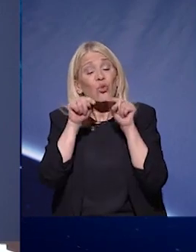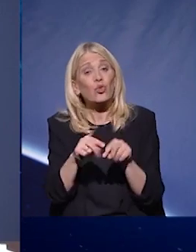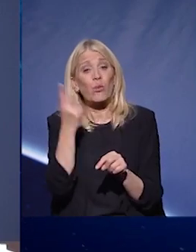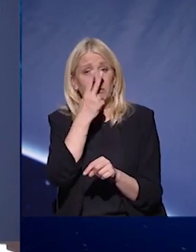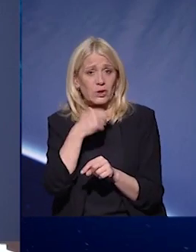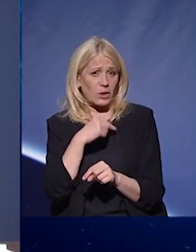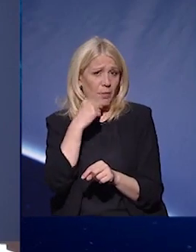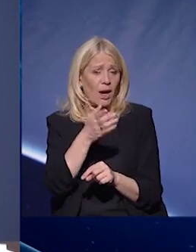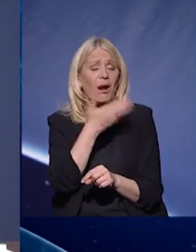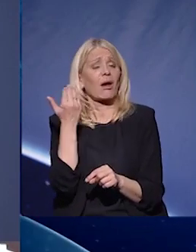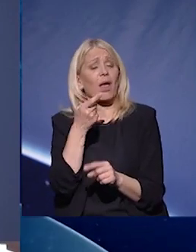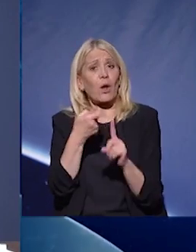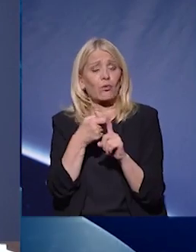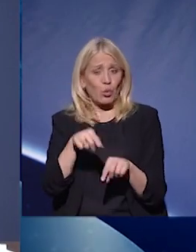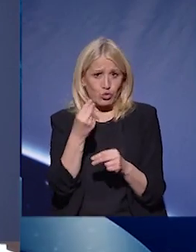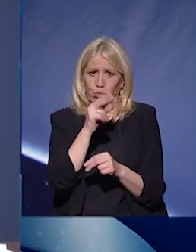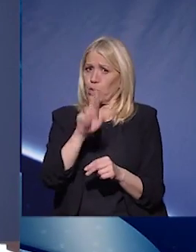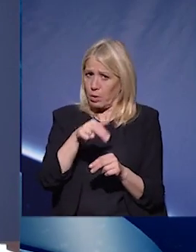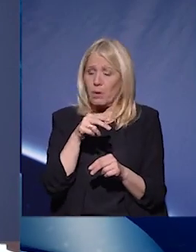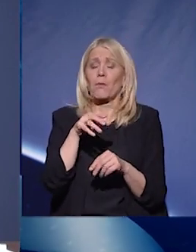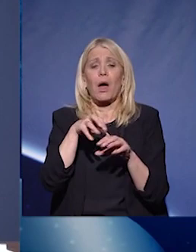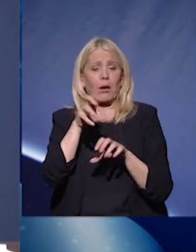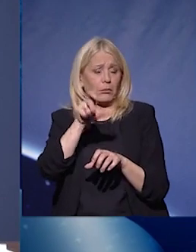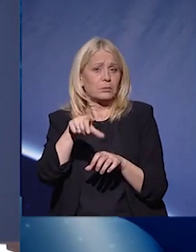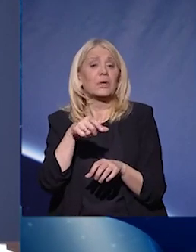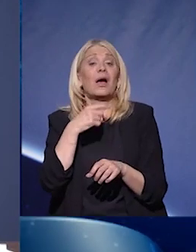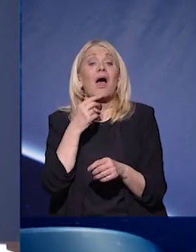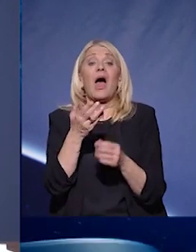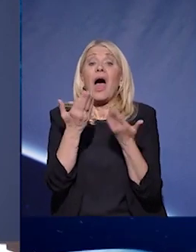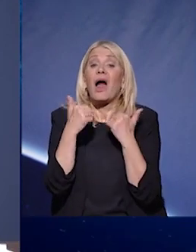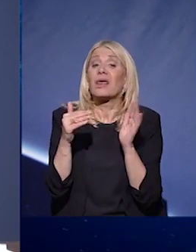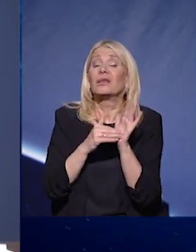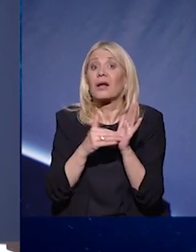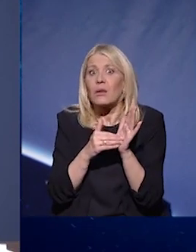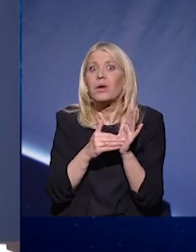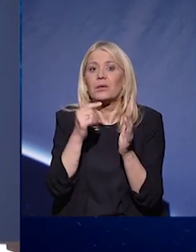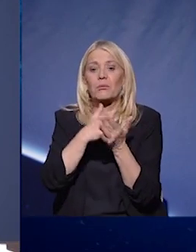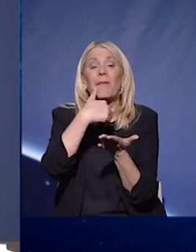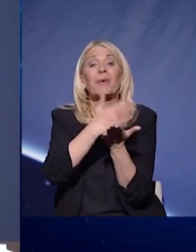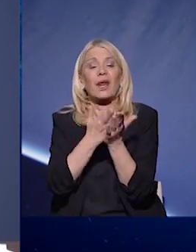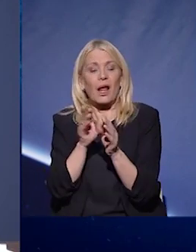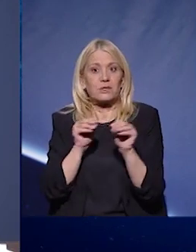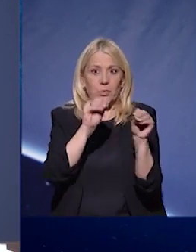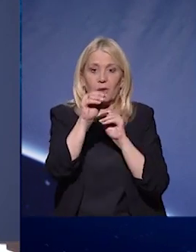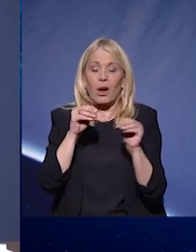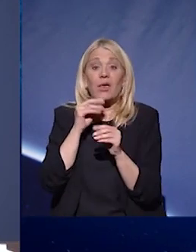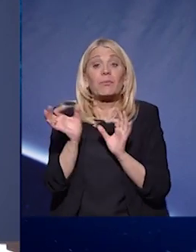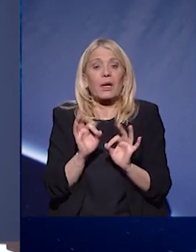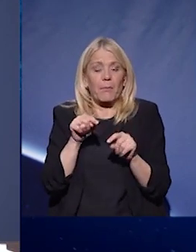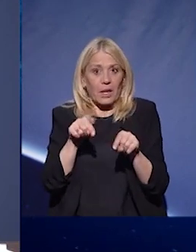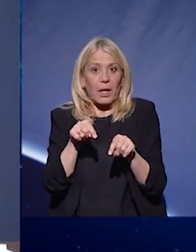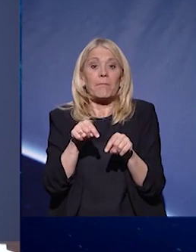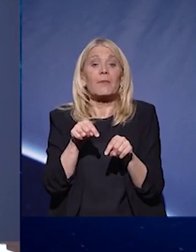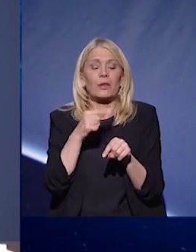smislu sam ja rekao nema kadrova. U Srbiji ima kadrova, kako da nema. Ali je trebalo izvršiti preraspodelu i pripremiti, jer tu